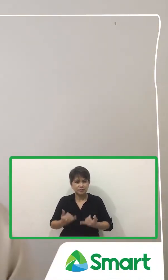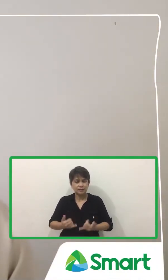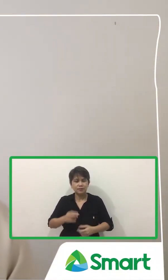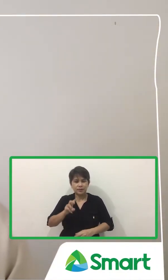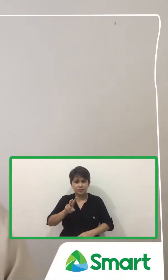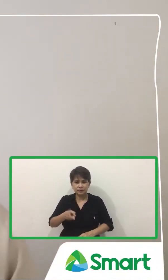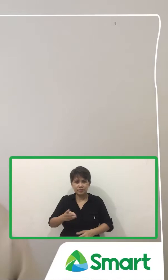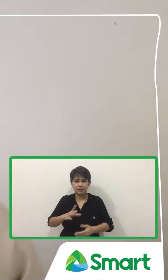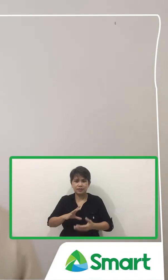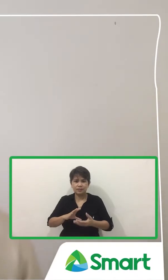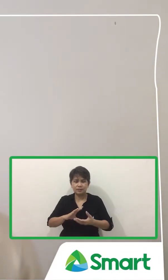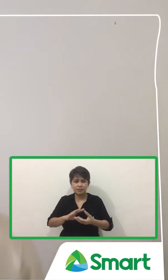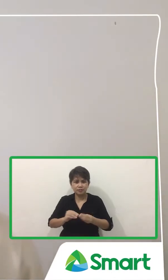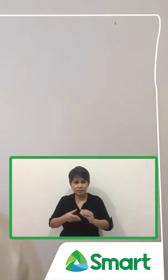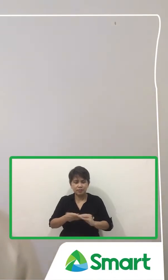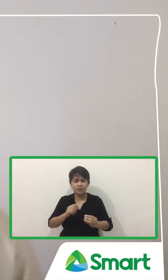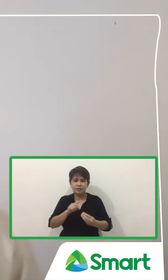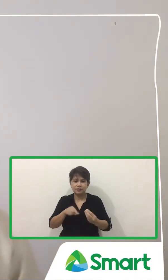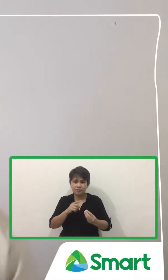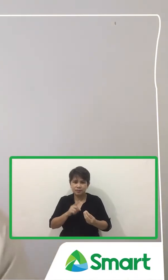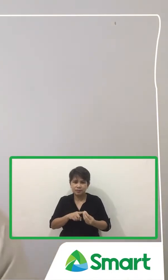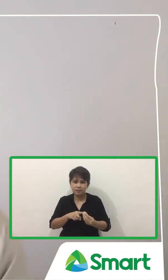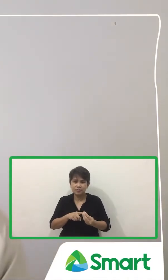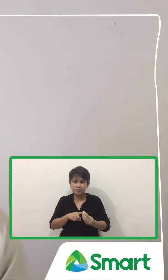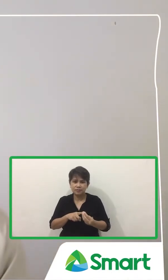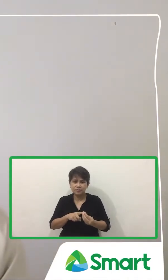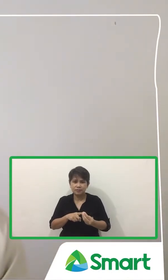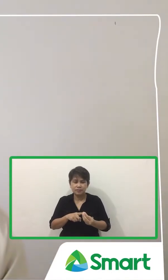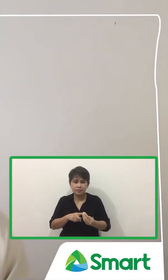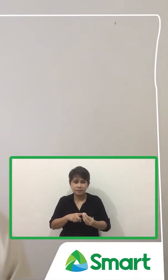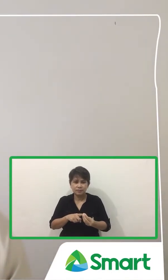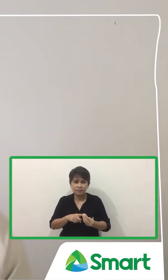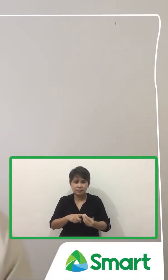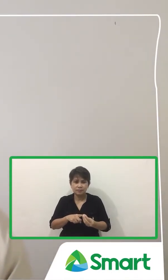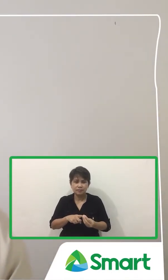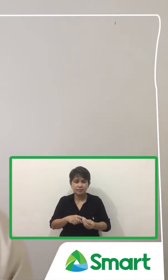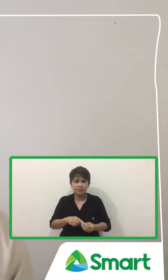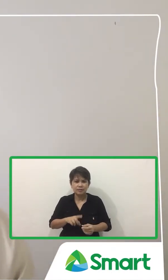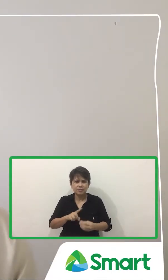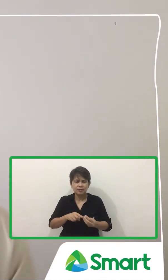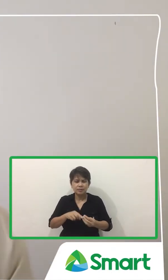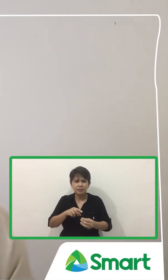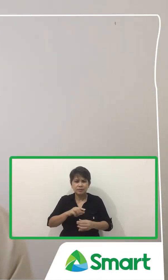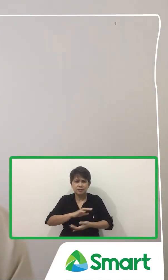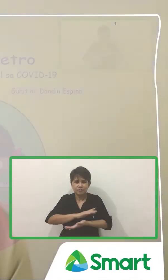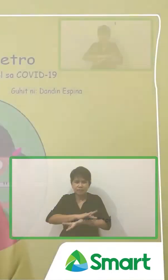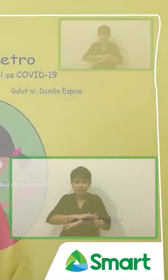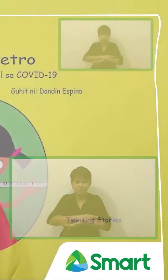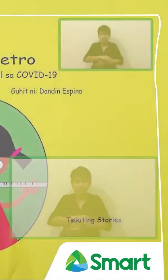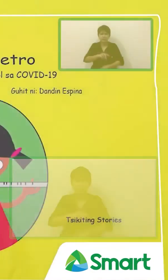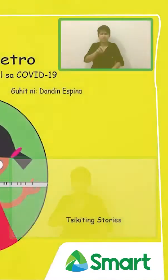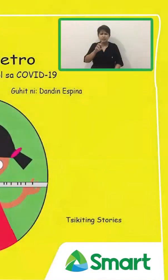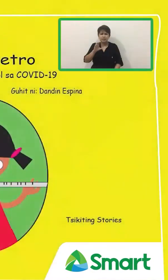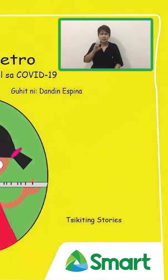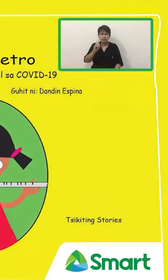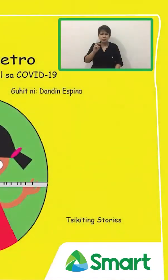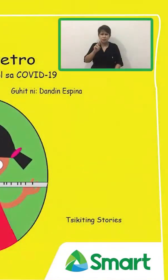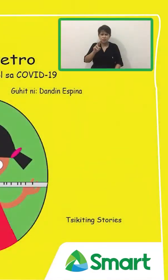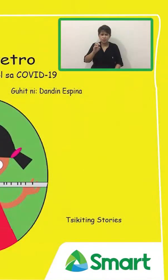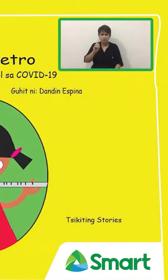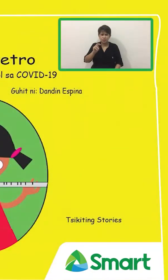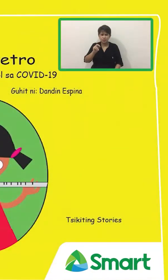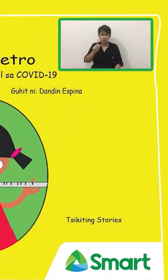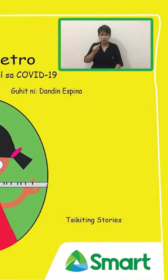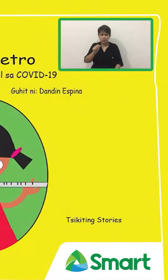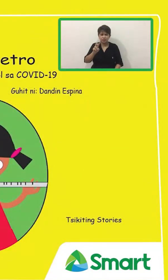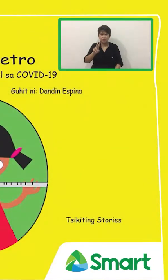kwento ang pangalawang kwento natin Ay tungkol sa Coronavirus Ayan Ang pamagat ng